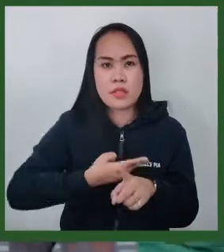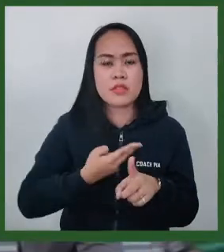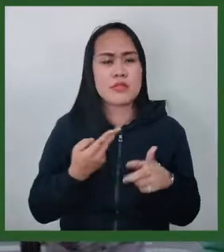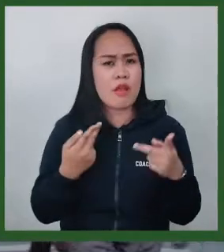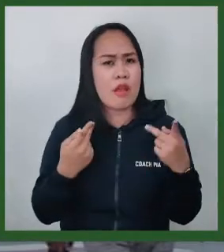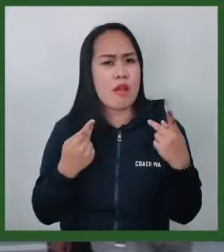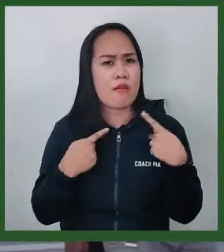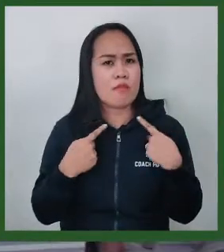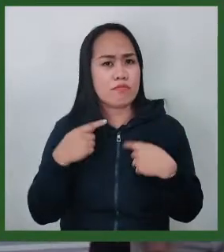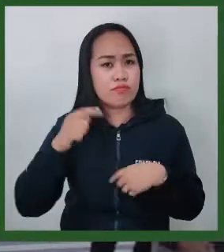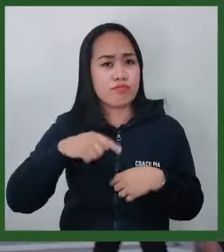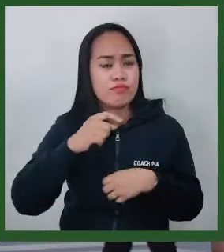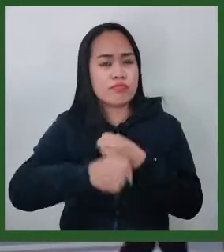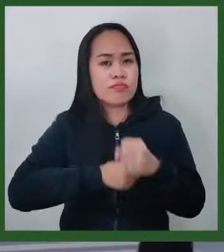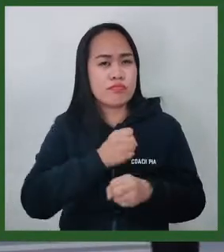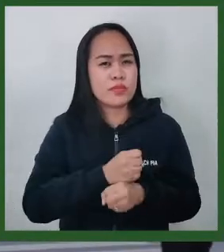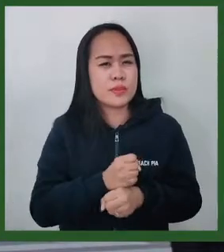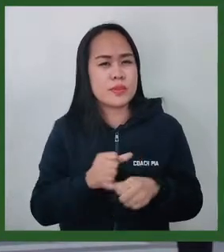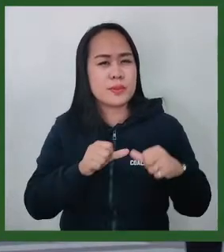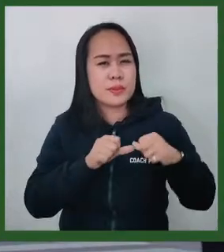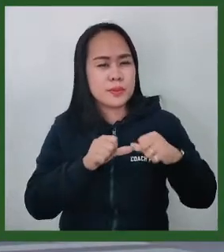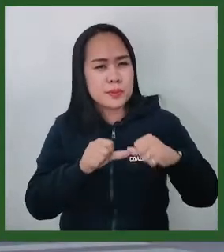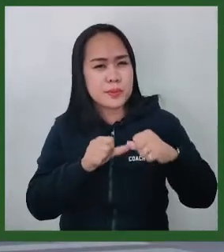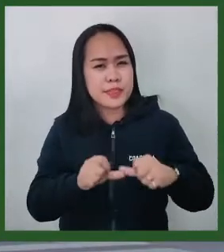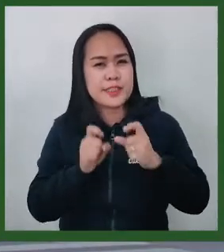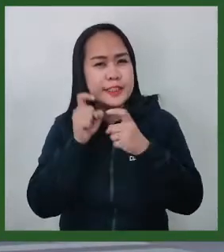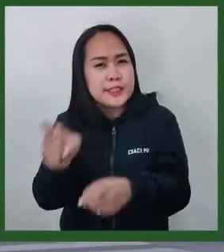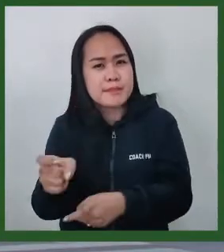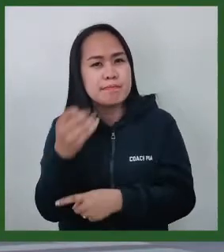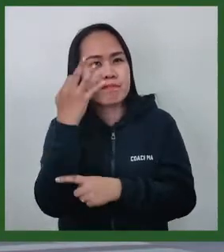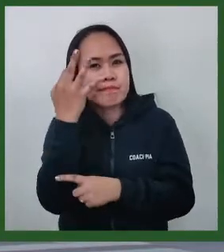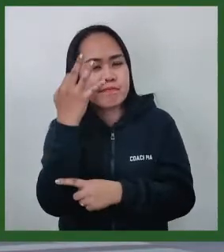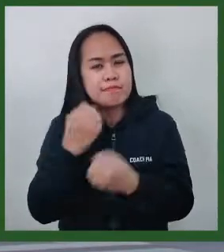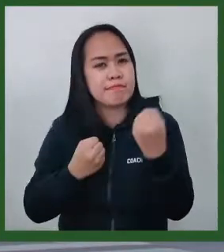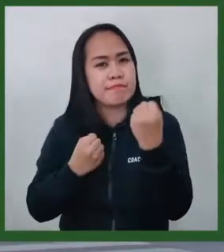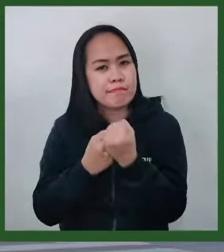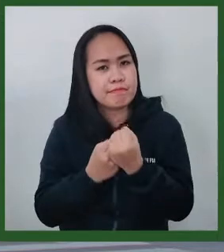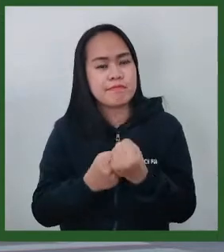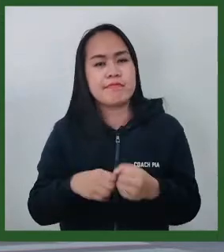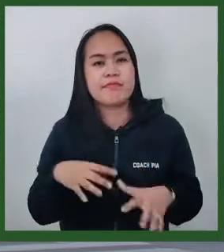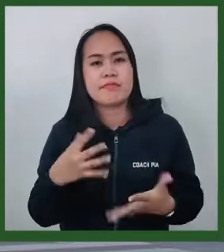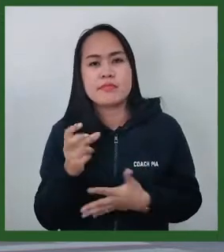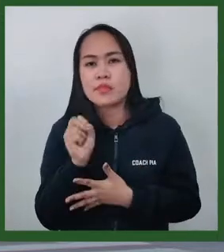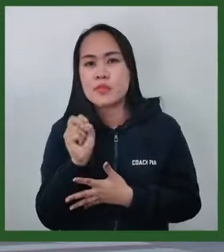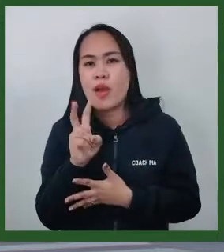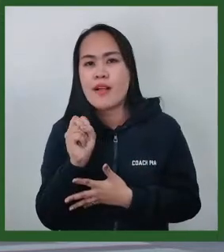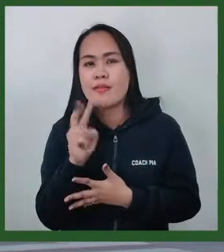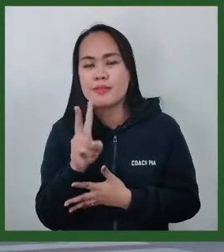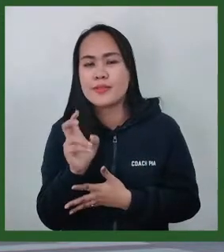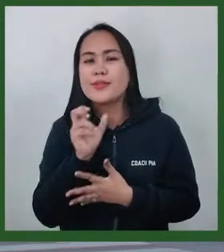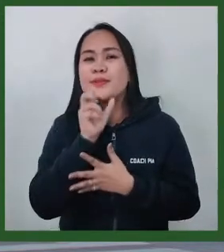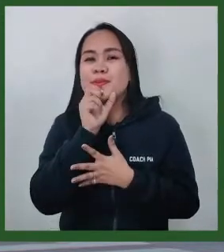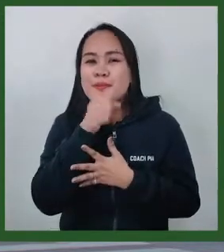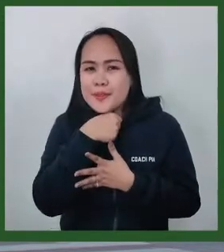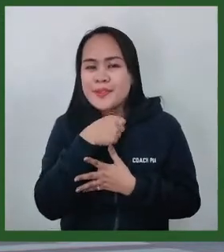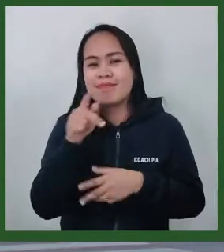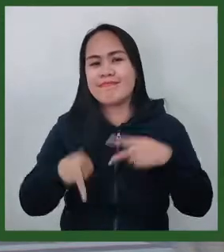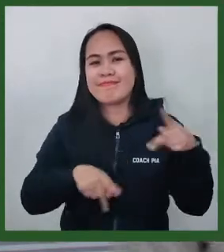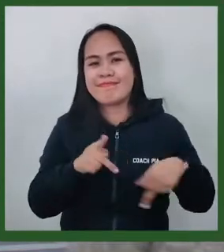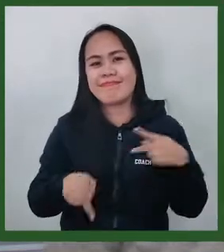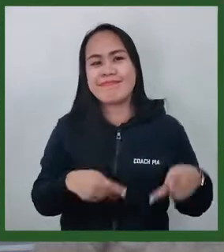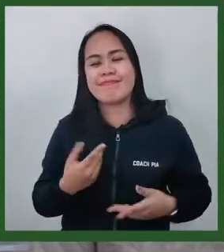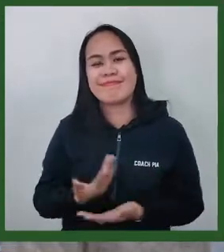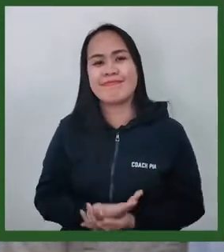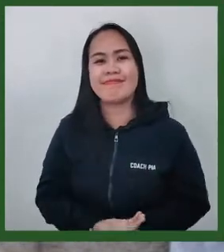ay patuloy tayong nakakapagbigay ng financial assistance dito po sa 12 senior citizens na ating pong